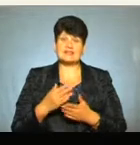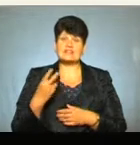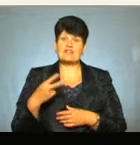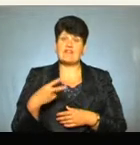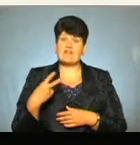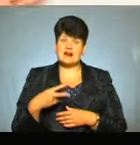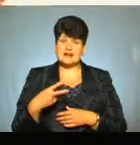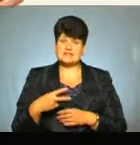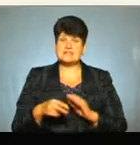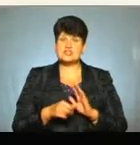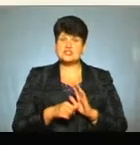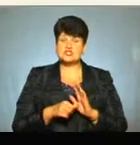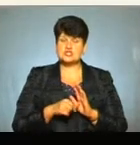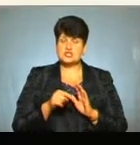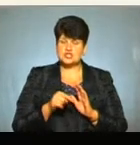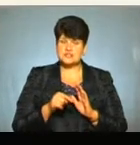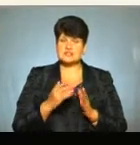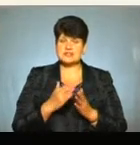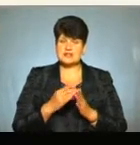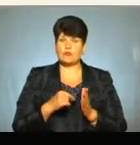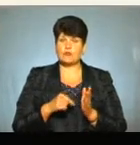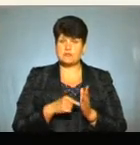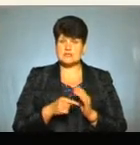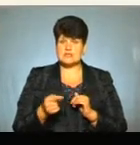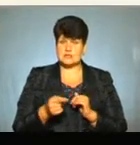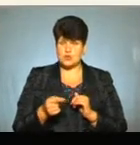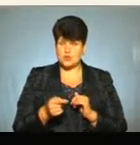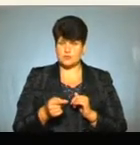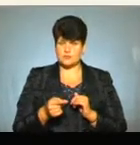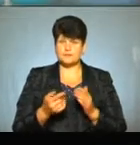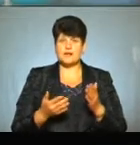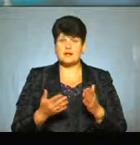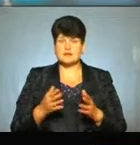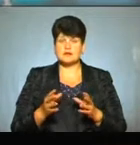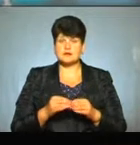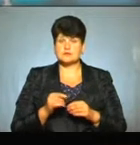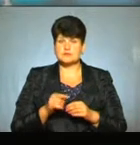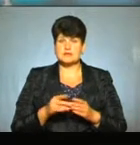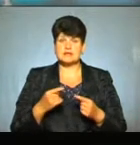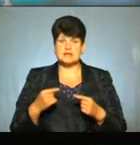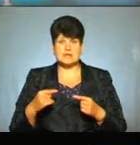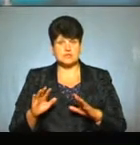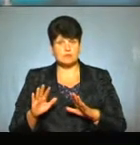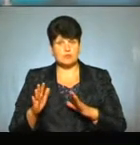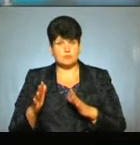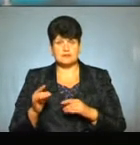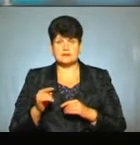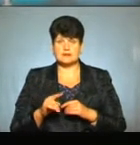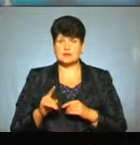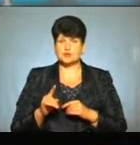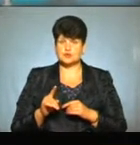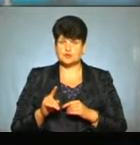20, які 6 з яких знаходяться у місті Тернополі. Але разом з тим є інший момент, це те,